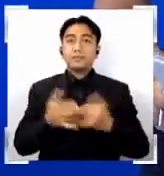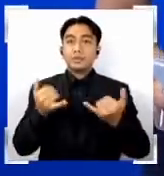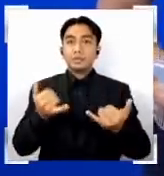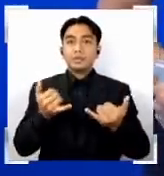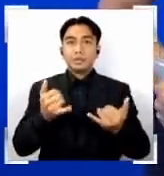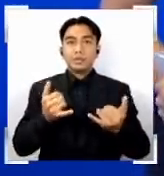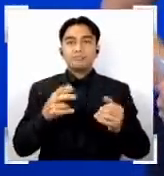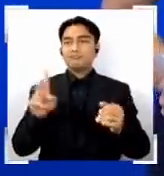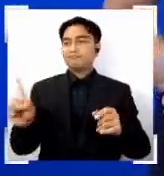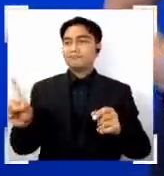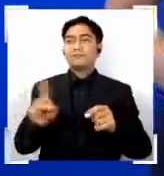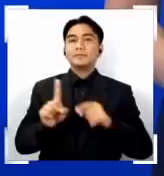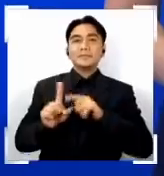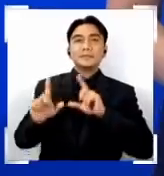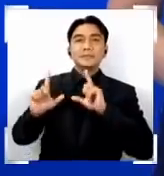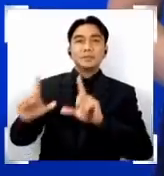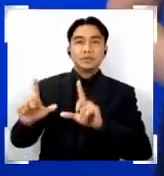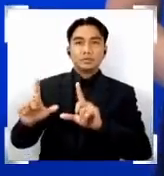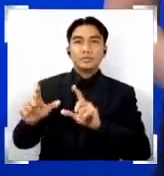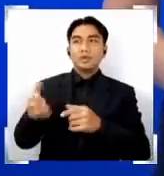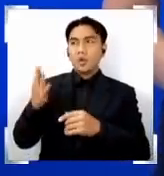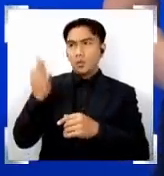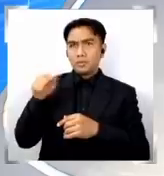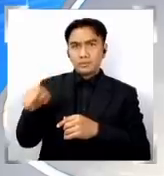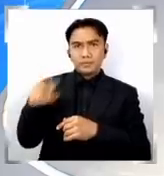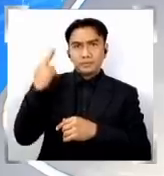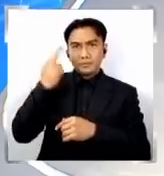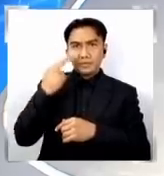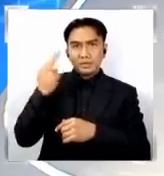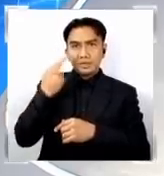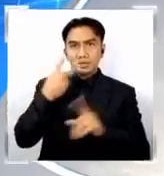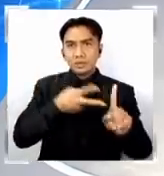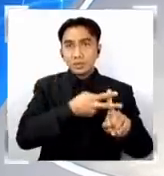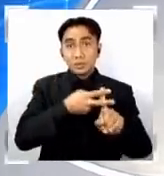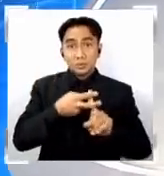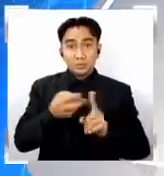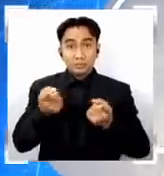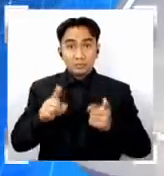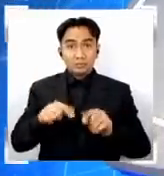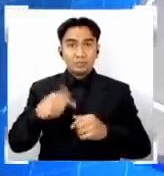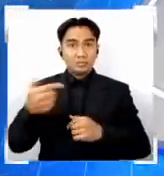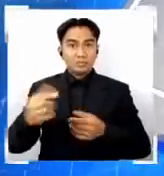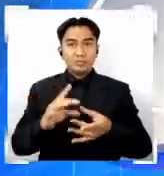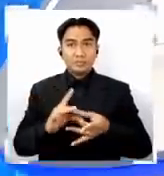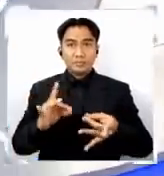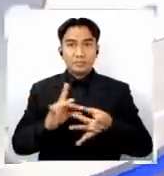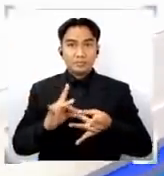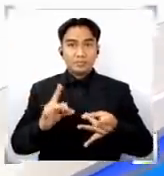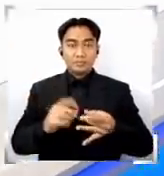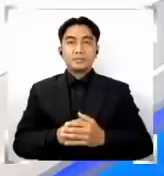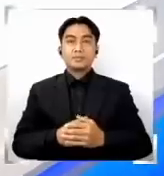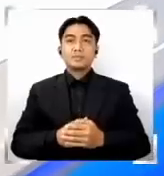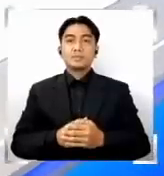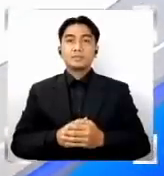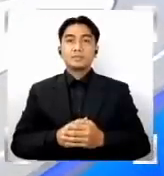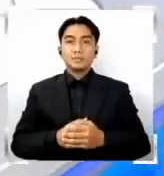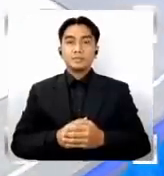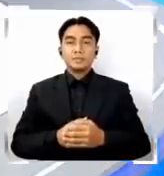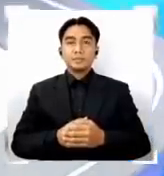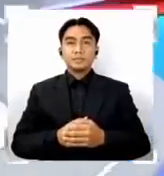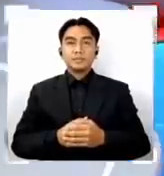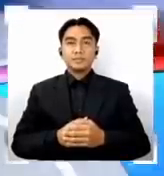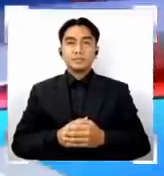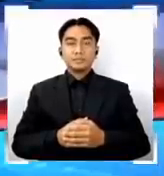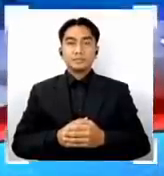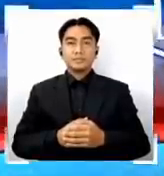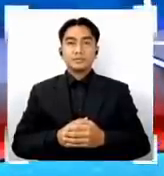suspect, pero ano nga ba ang motibo? Mula sa Caloocan, Sexy Live, si Mai Bermudez. Mai?